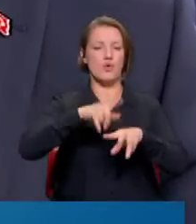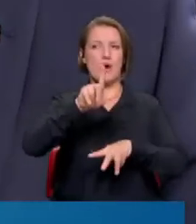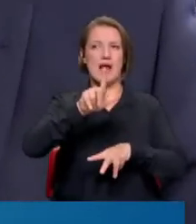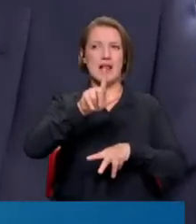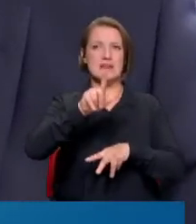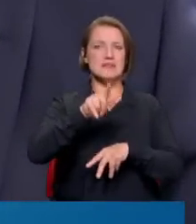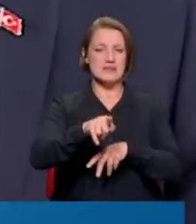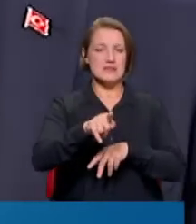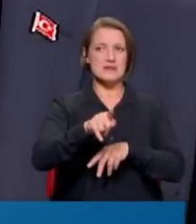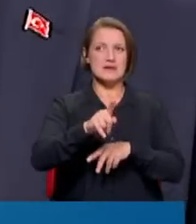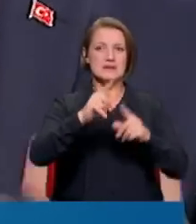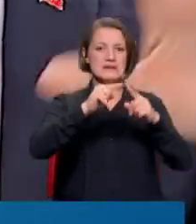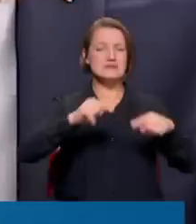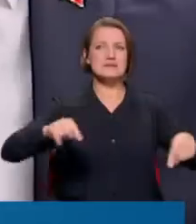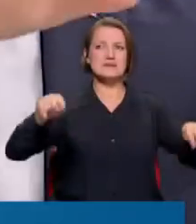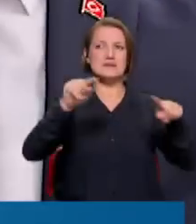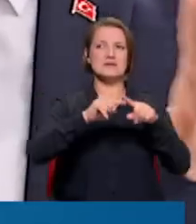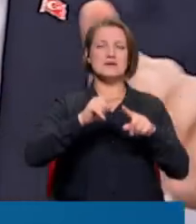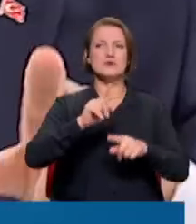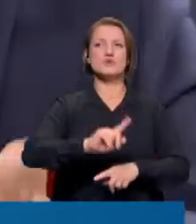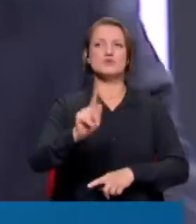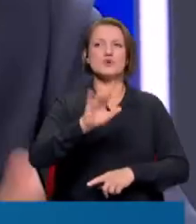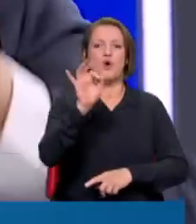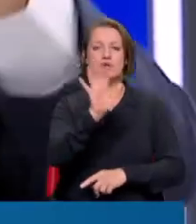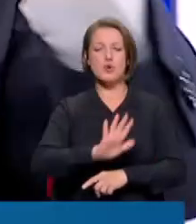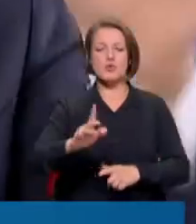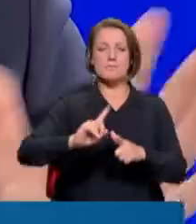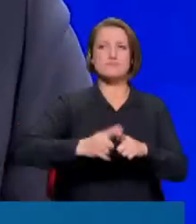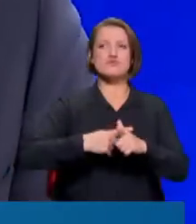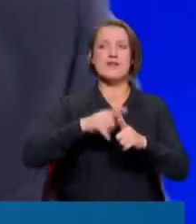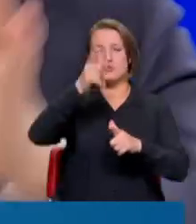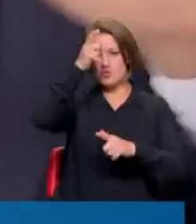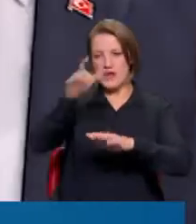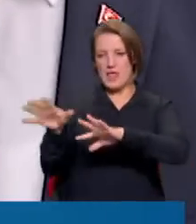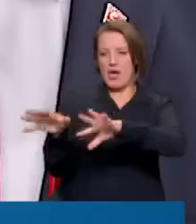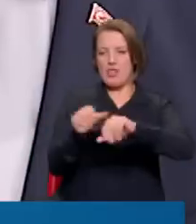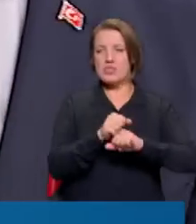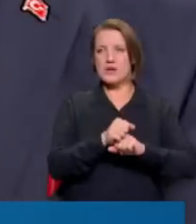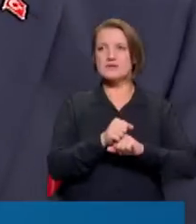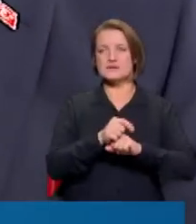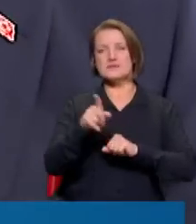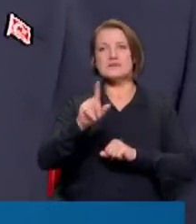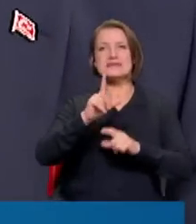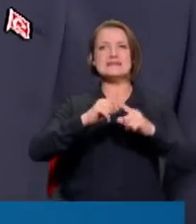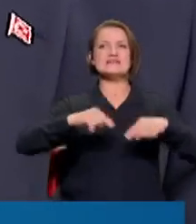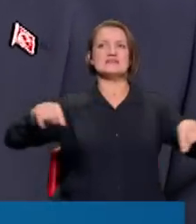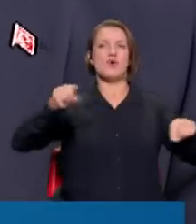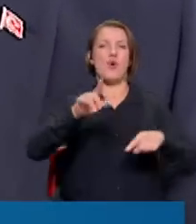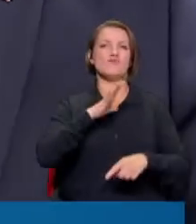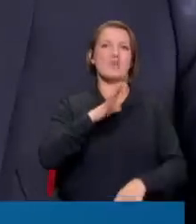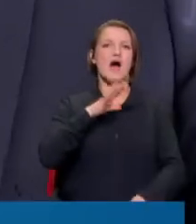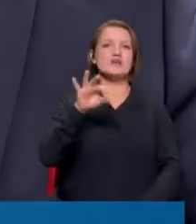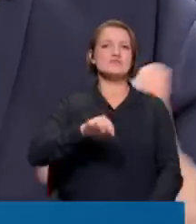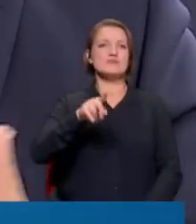sözde Kürdistan haritanın sınırları Büyük Ortadoğu projesindeki Türkiye'den alınan o sözle Kürdistan haritasını sınırlar o var